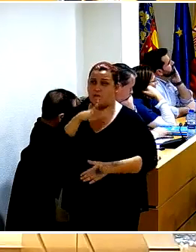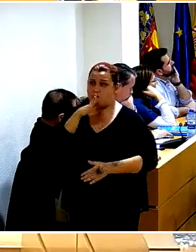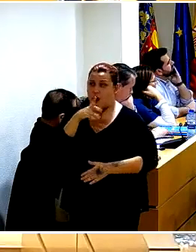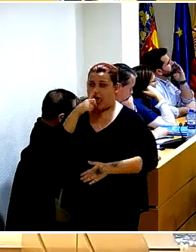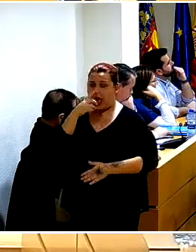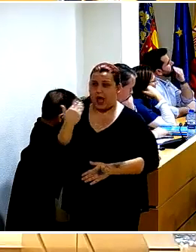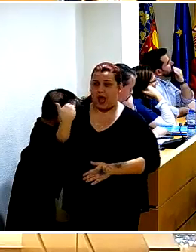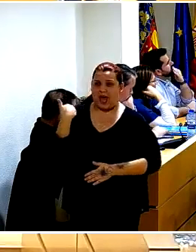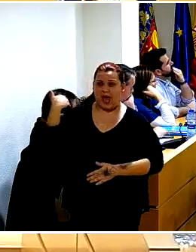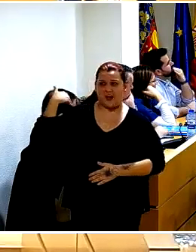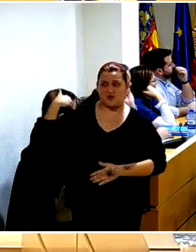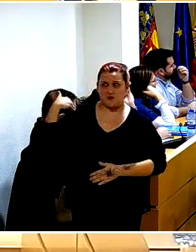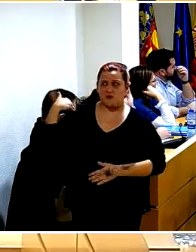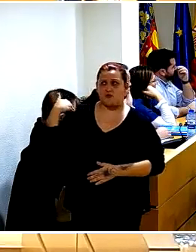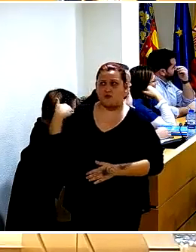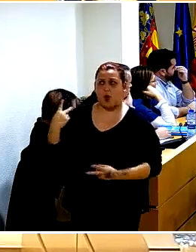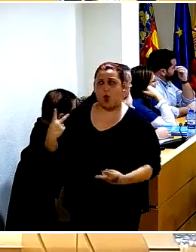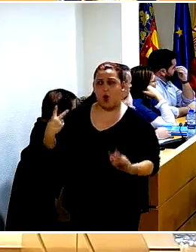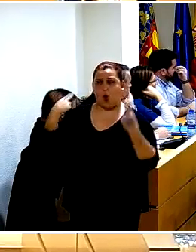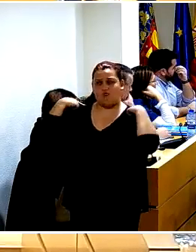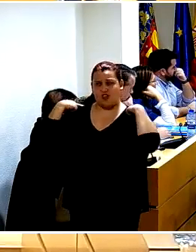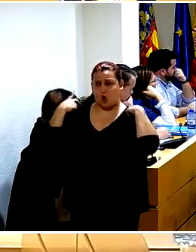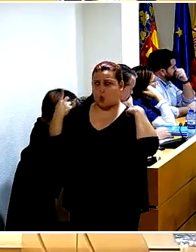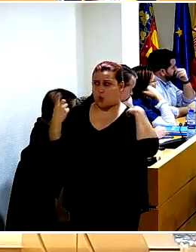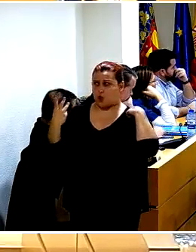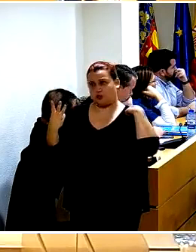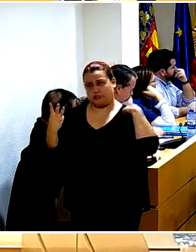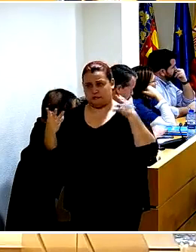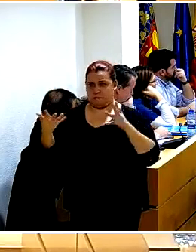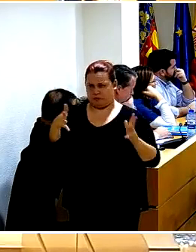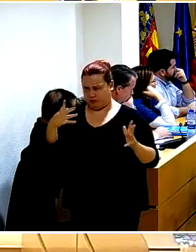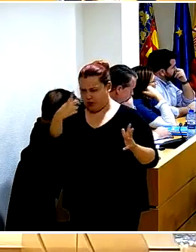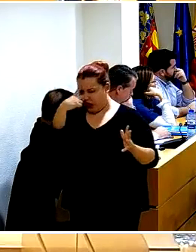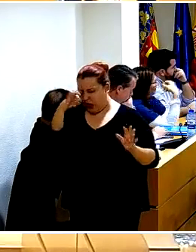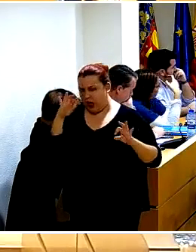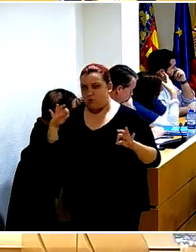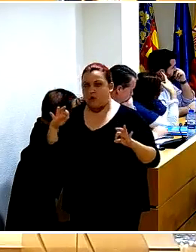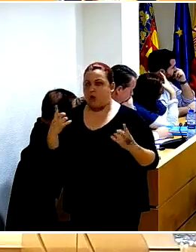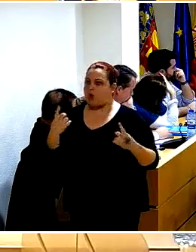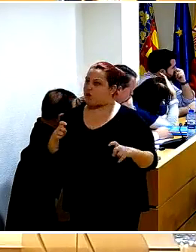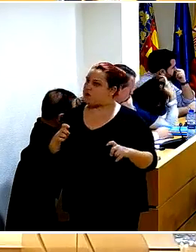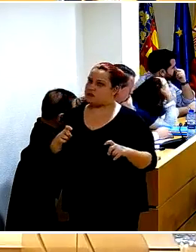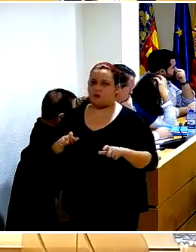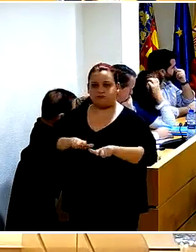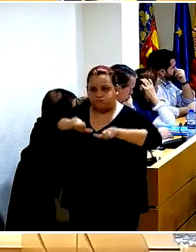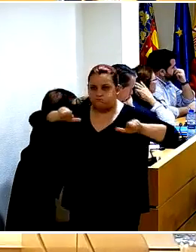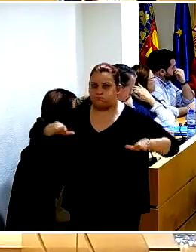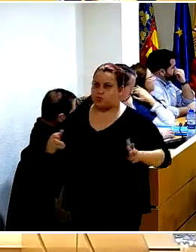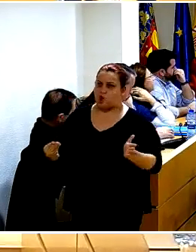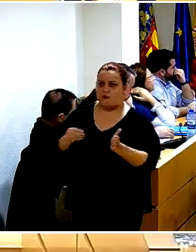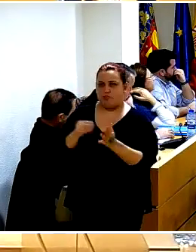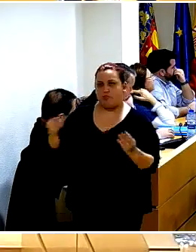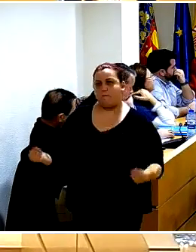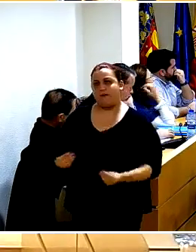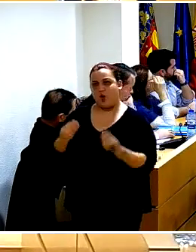hagut 3-4 jubilacions, si no recorde mal, i per tant era necessària una millora però també